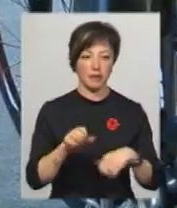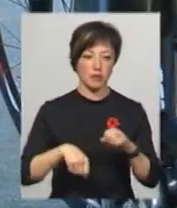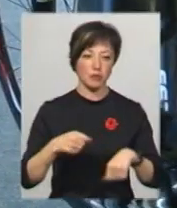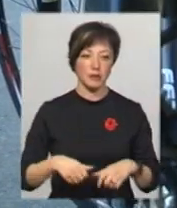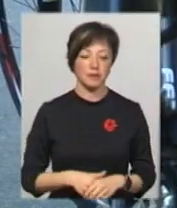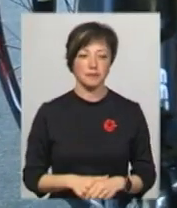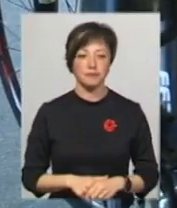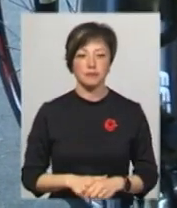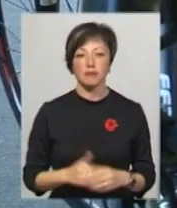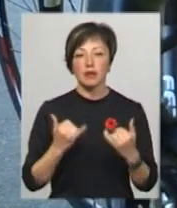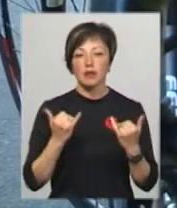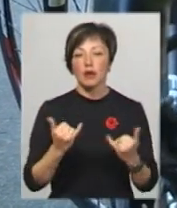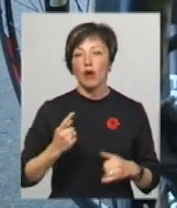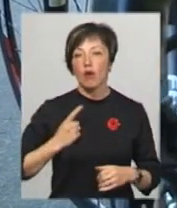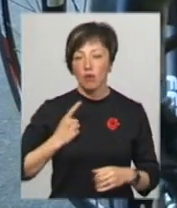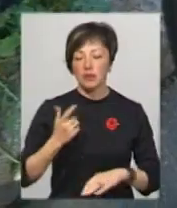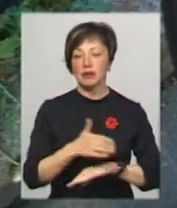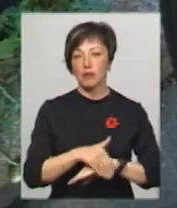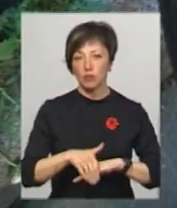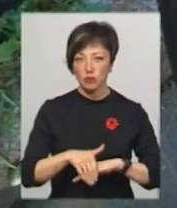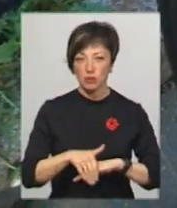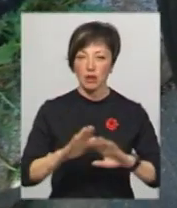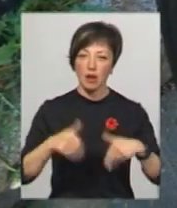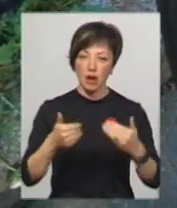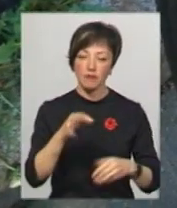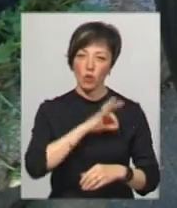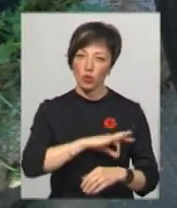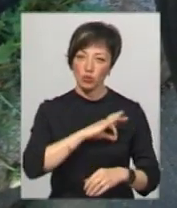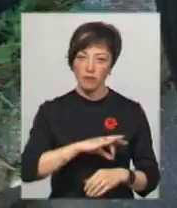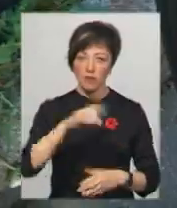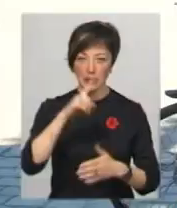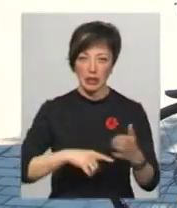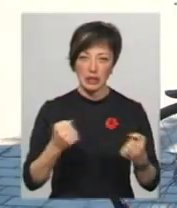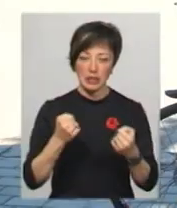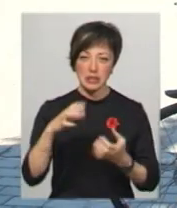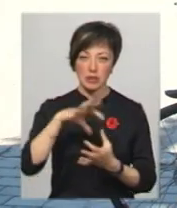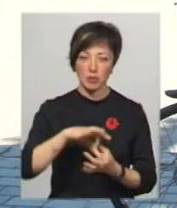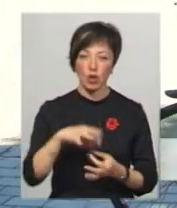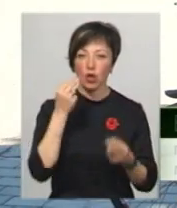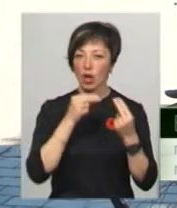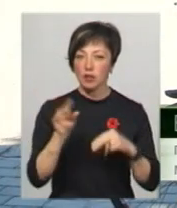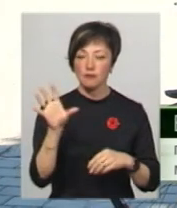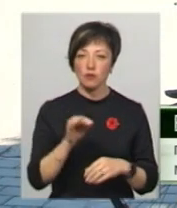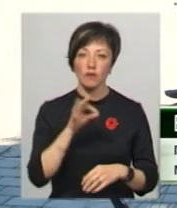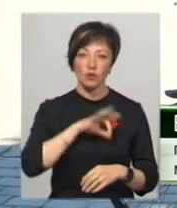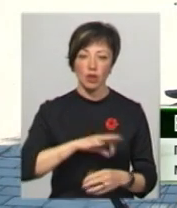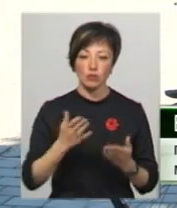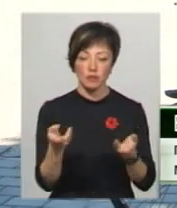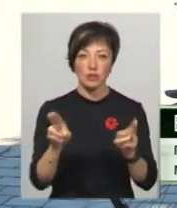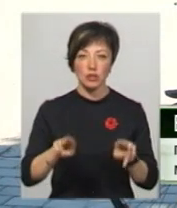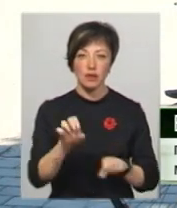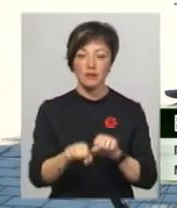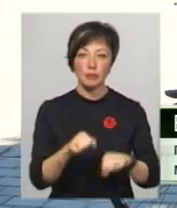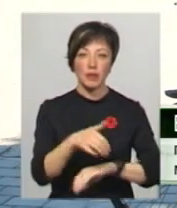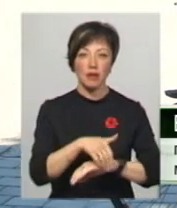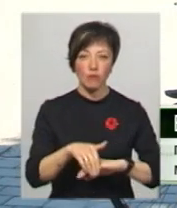велосипед. Для охорони велосипедів на вулиці Віталій Поліщук радить використовувати надійні замки. Краще всього використовувати, якщо ви вже залишаєте велосипед